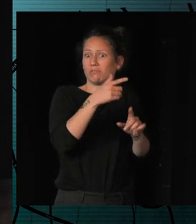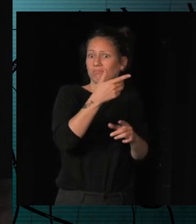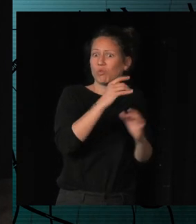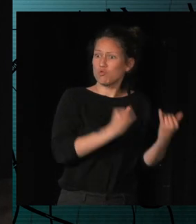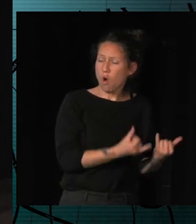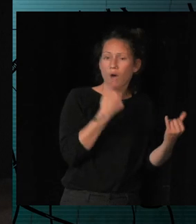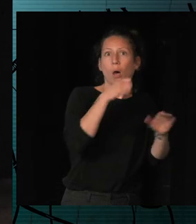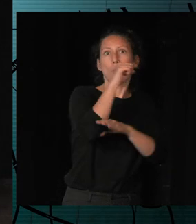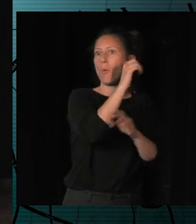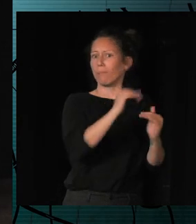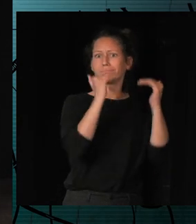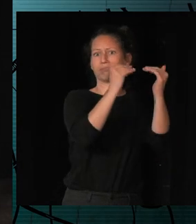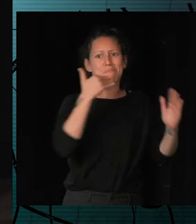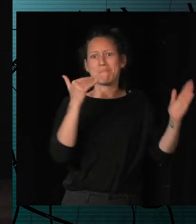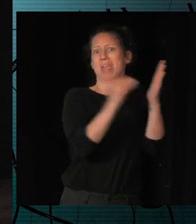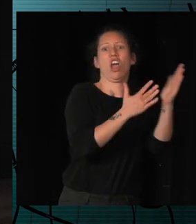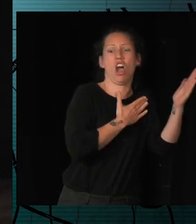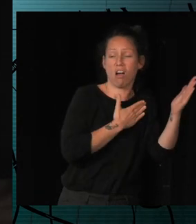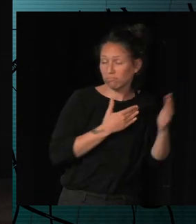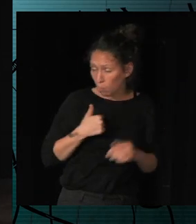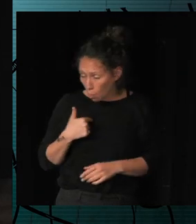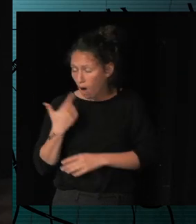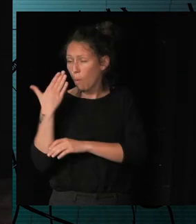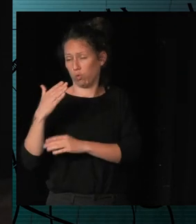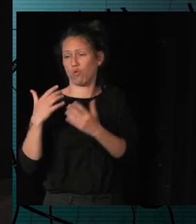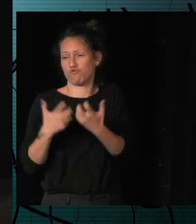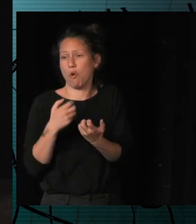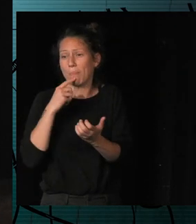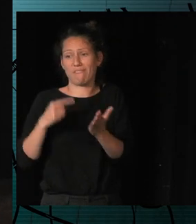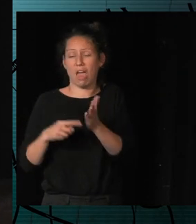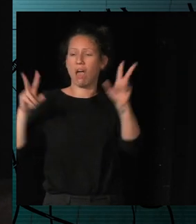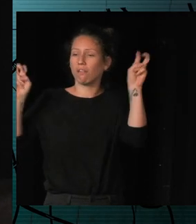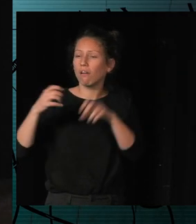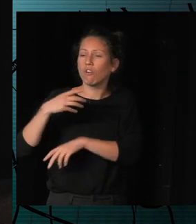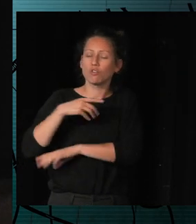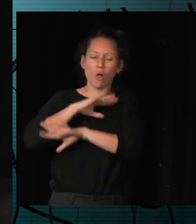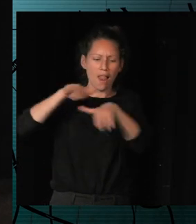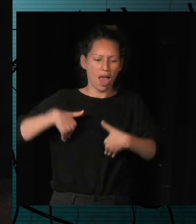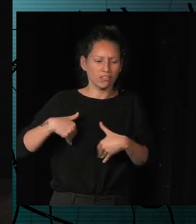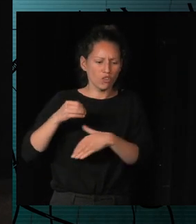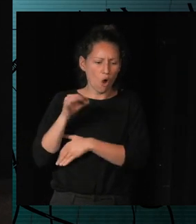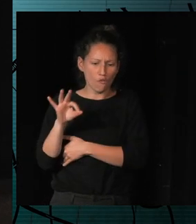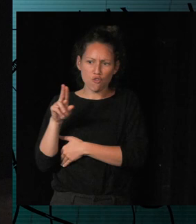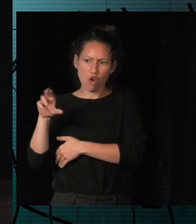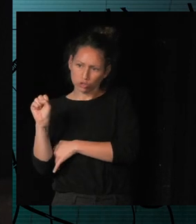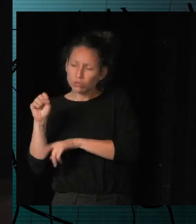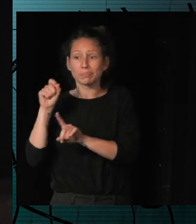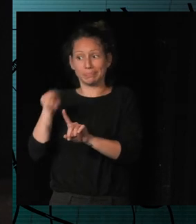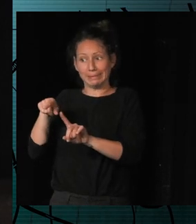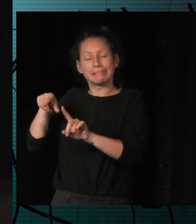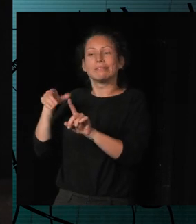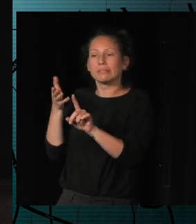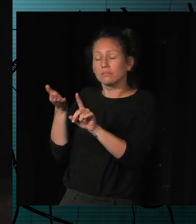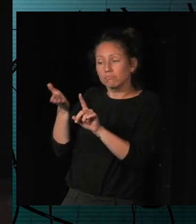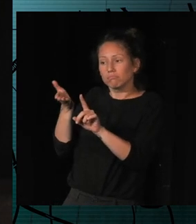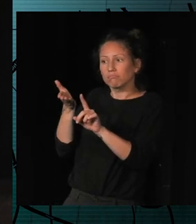Us party 2 qui est peut-être la chose qui m'a fait ressentir le l'œuvre culturelle qui m'a fait ressentir le plus de choses au monde et qu'on peut rapprocher d'un survival horreur qui a